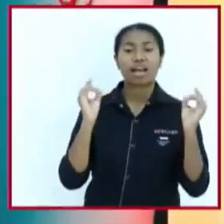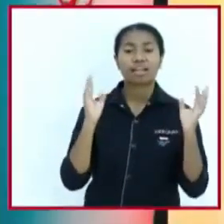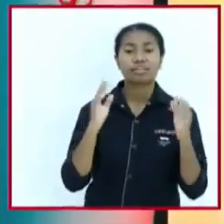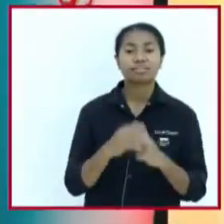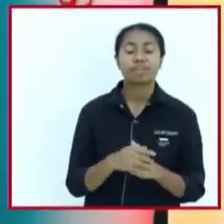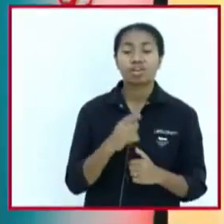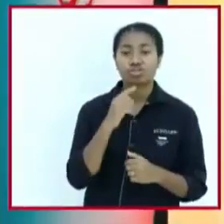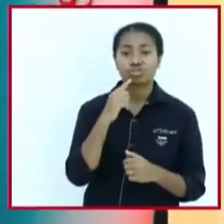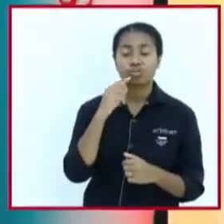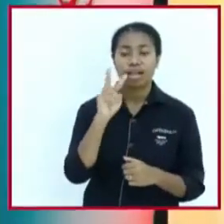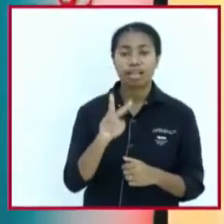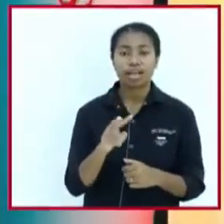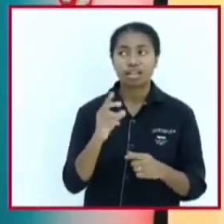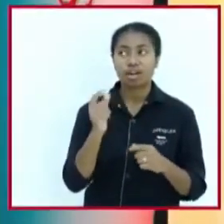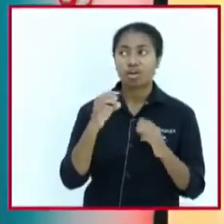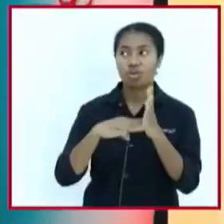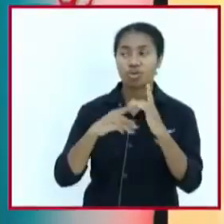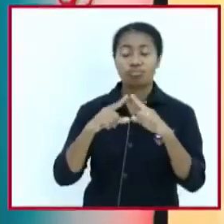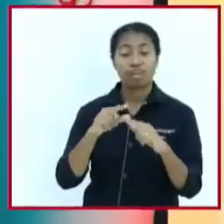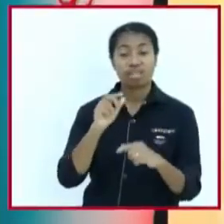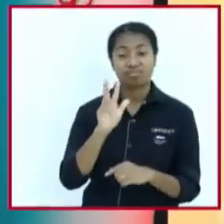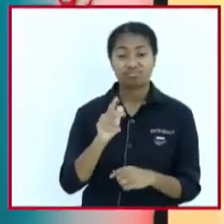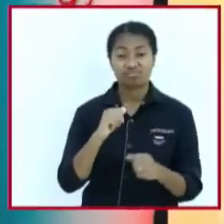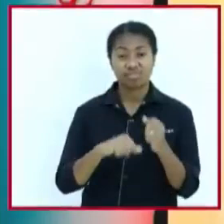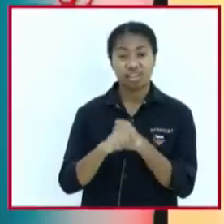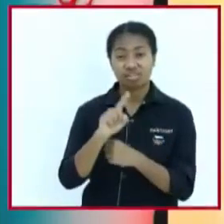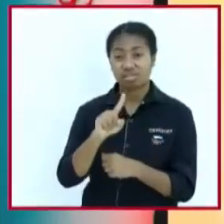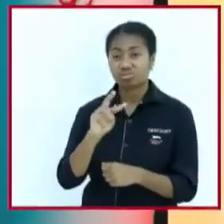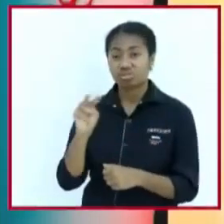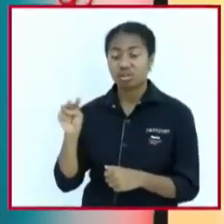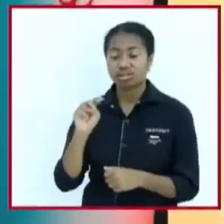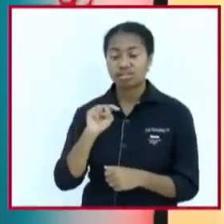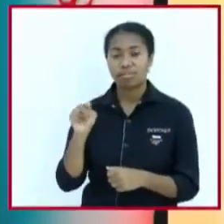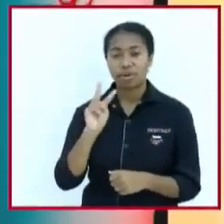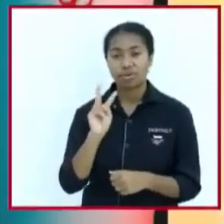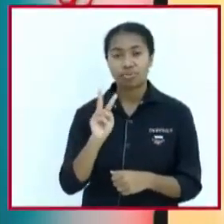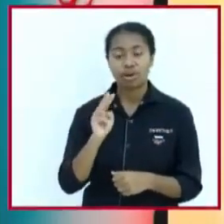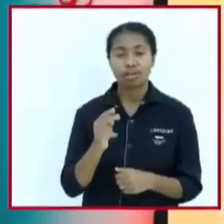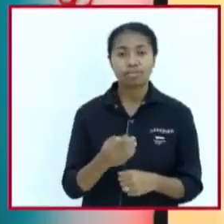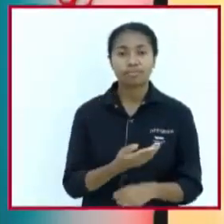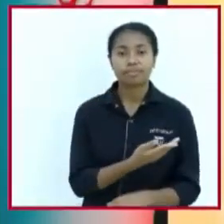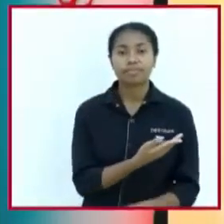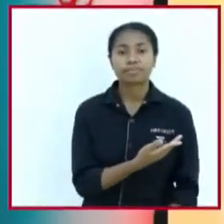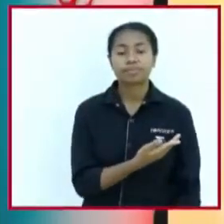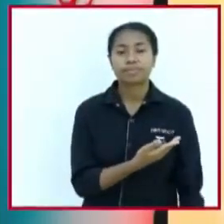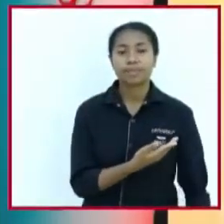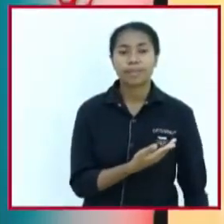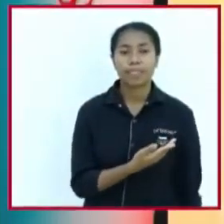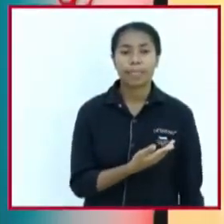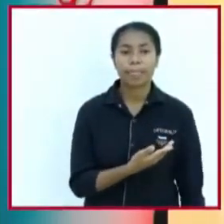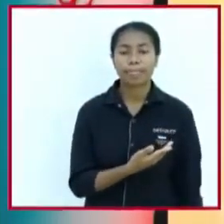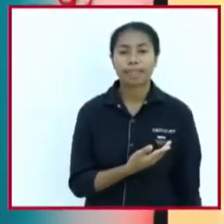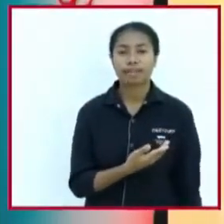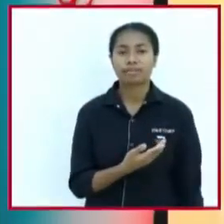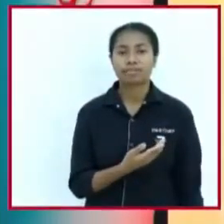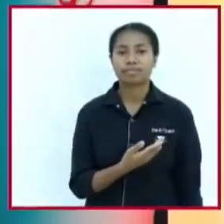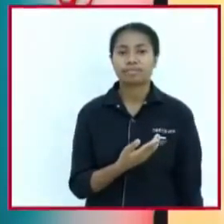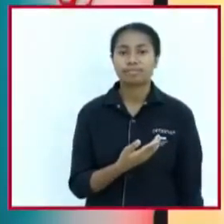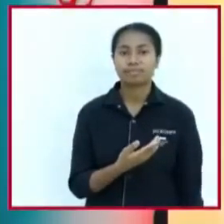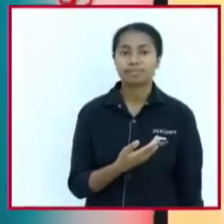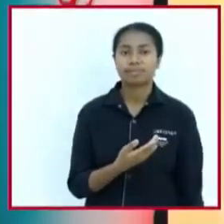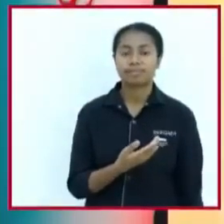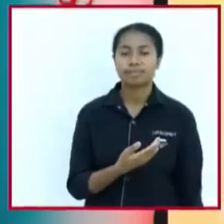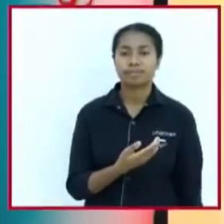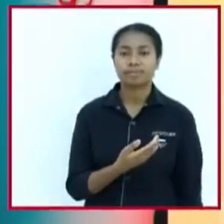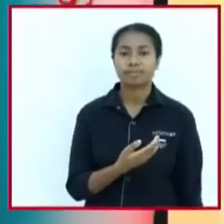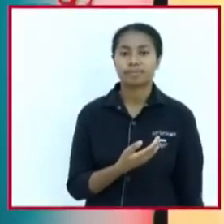jika demikian Apakah kelebihan orang Yahudi Edward banyak sekali dan diantara segala hal pertama